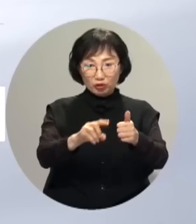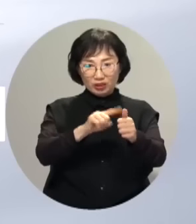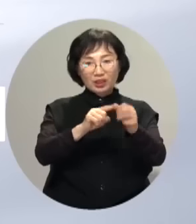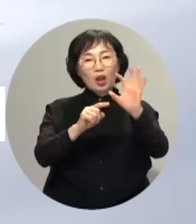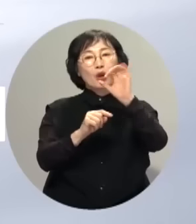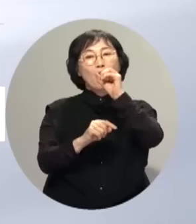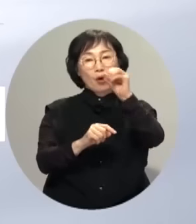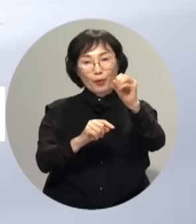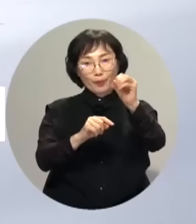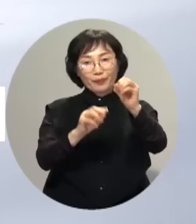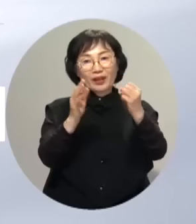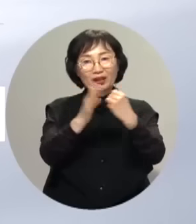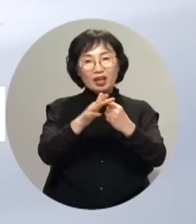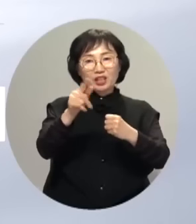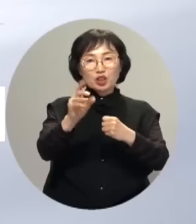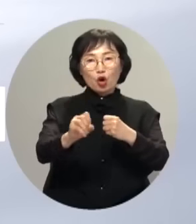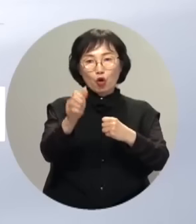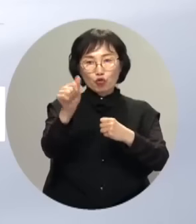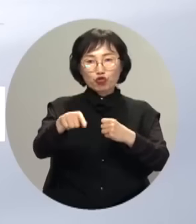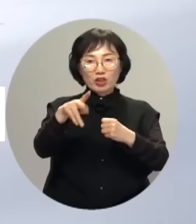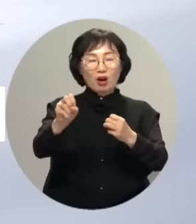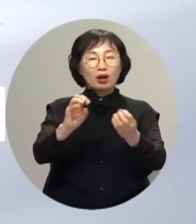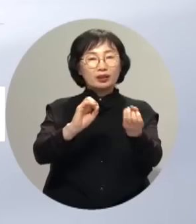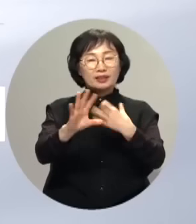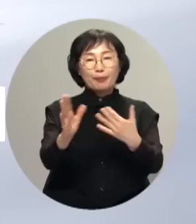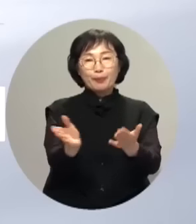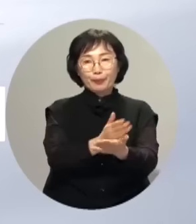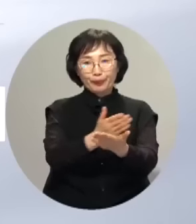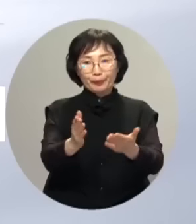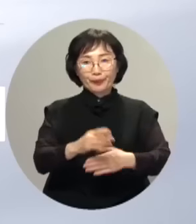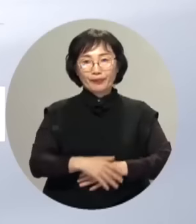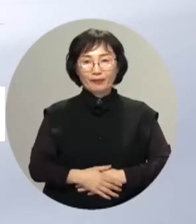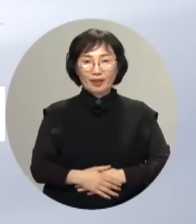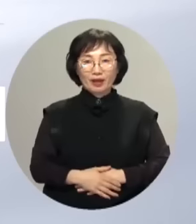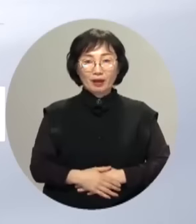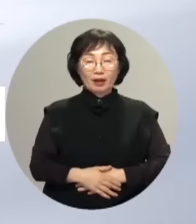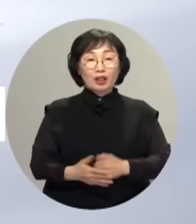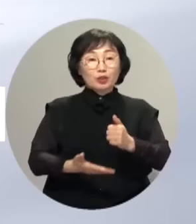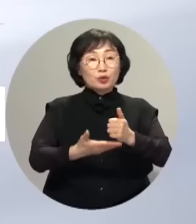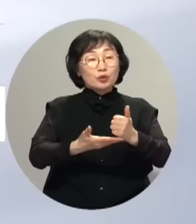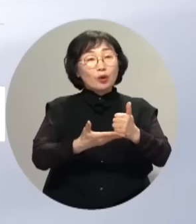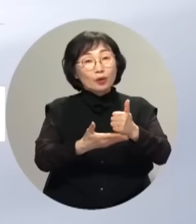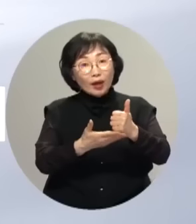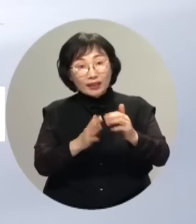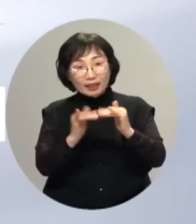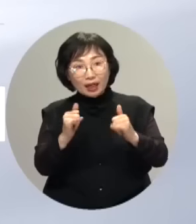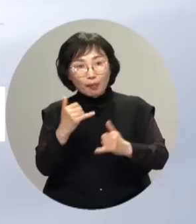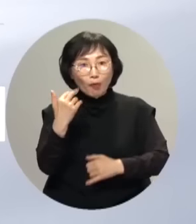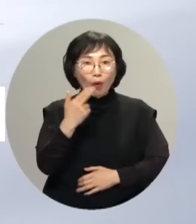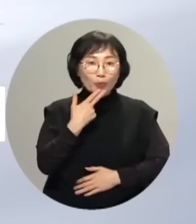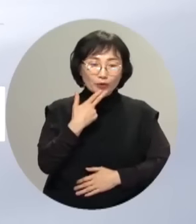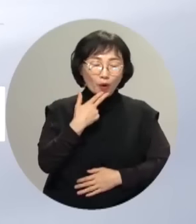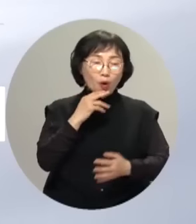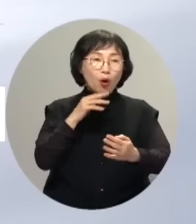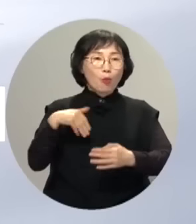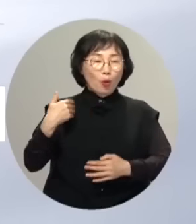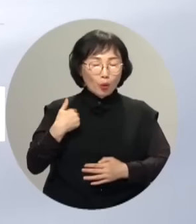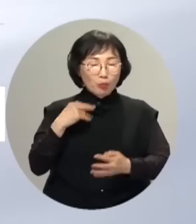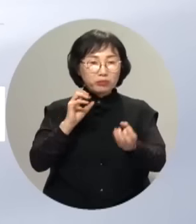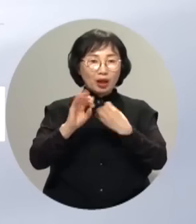자유통일당 정희영 목사는 응답 값이 없었습니다 선호하는 후보가 없거나 모름 무응답은